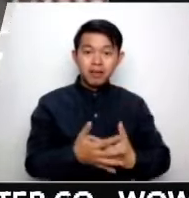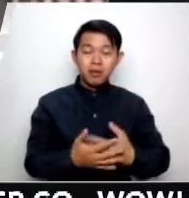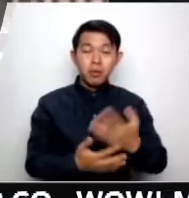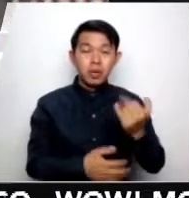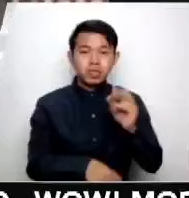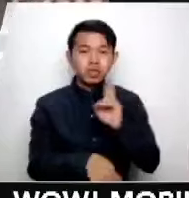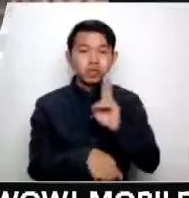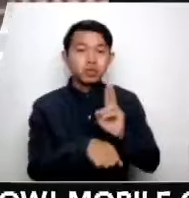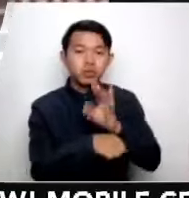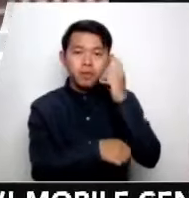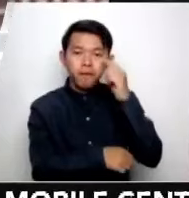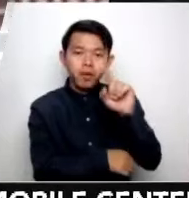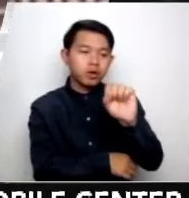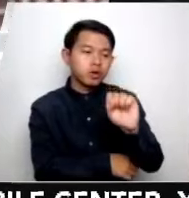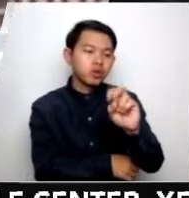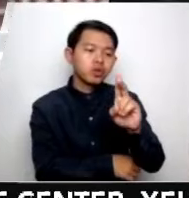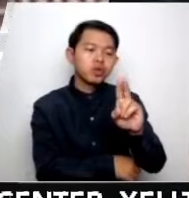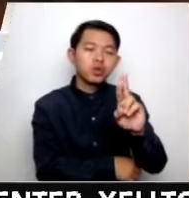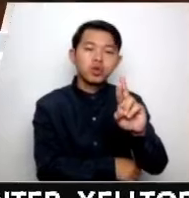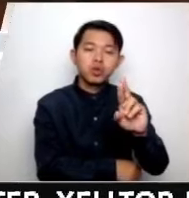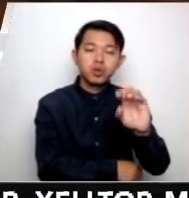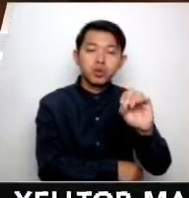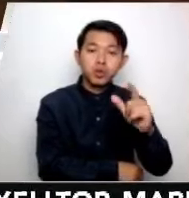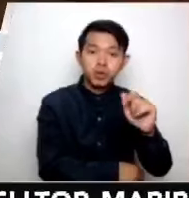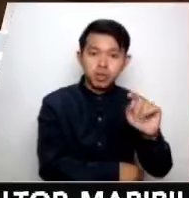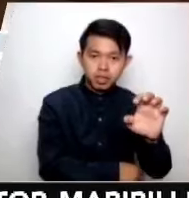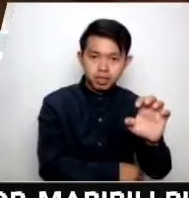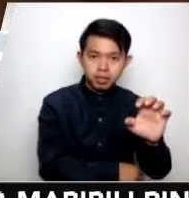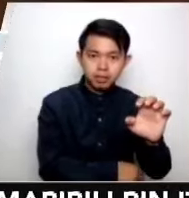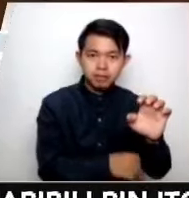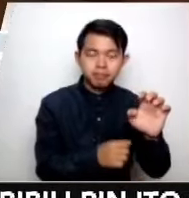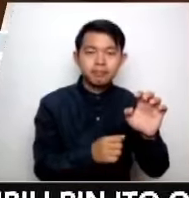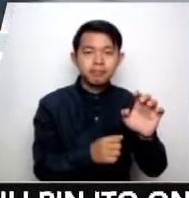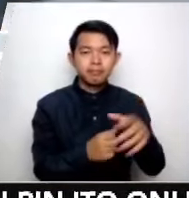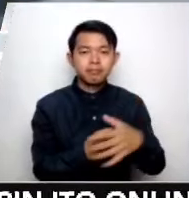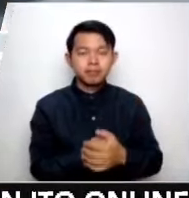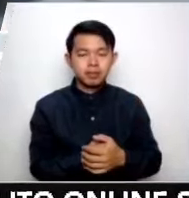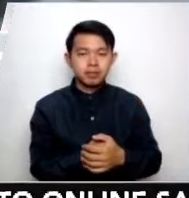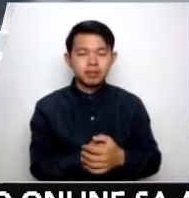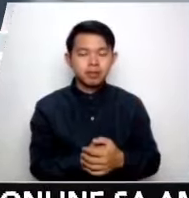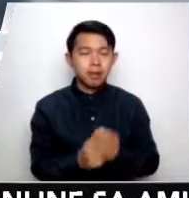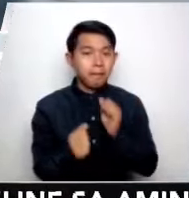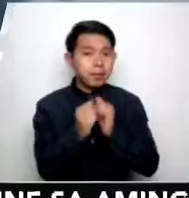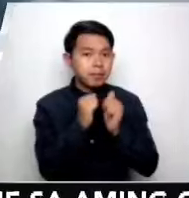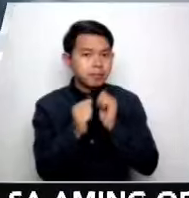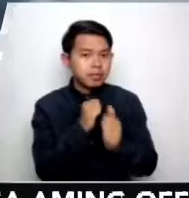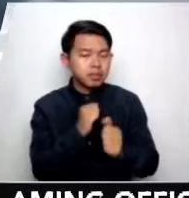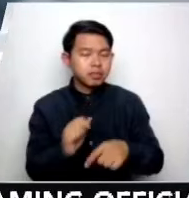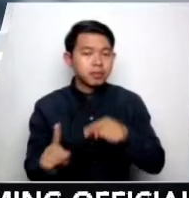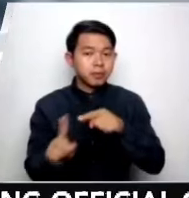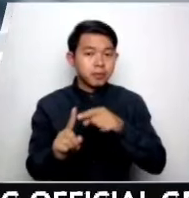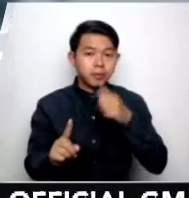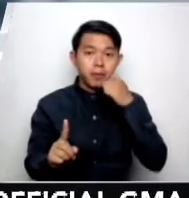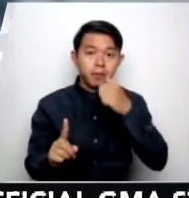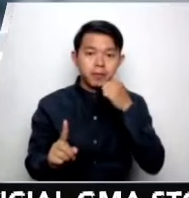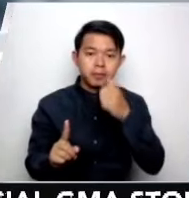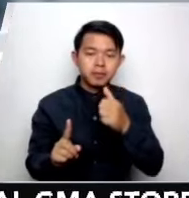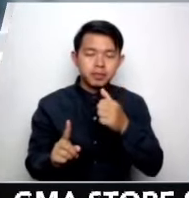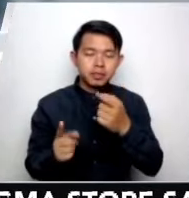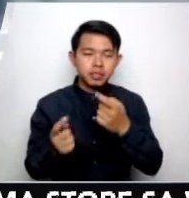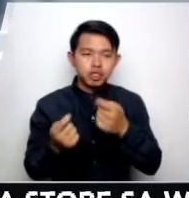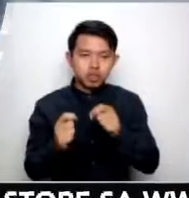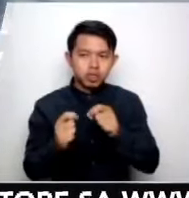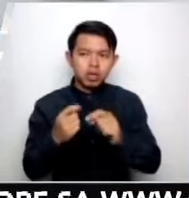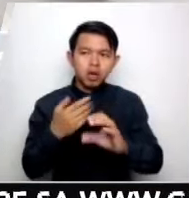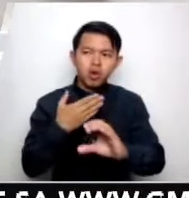yan ang magiging roila Ngayon lang kami nakar surrogate nangyayari ang surrogacy kung ang isang babae ay kinokontrata para ipagbuntis ang